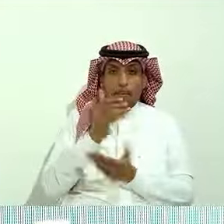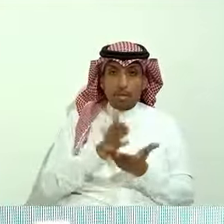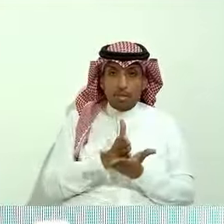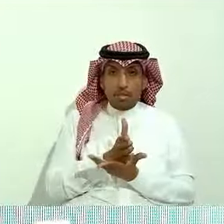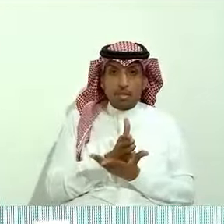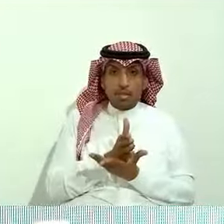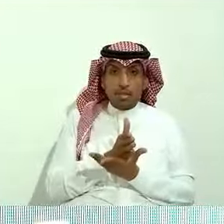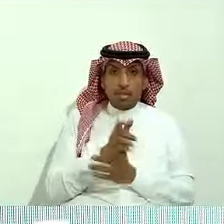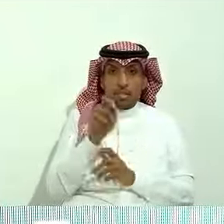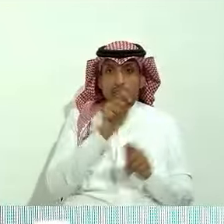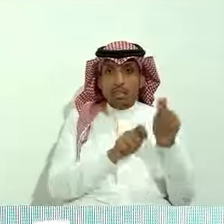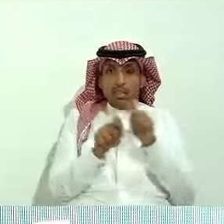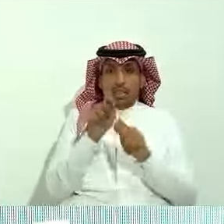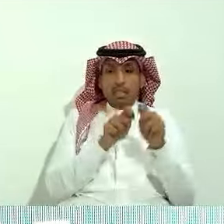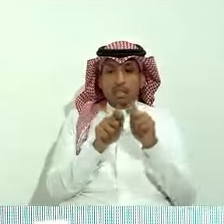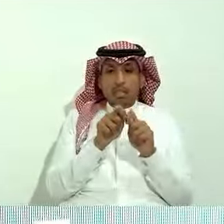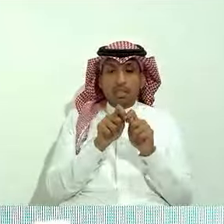تصميمية